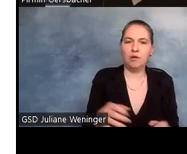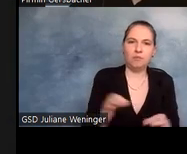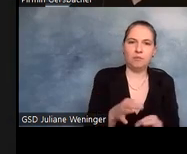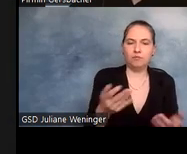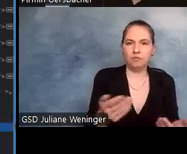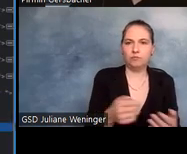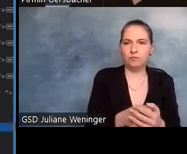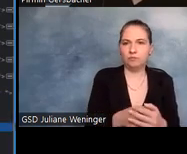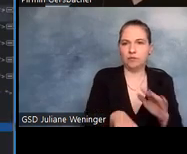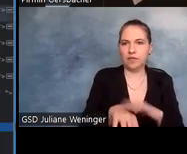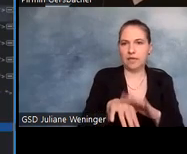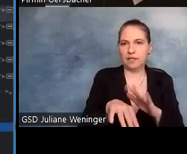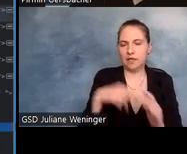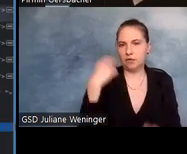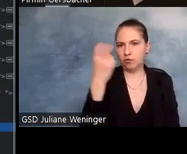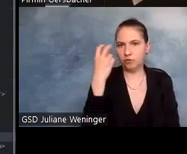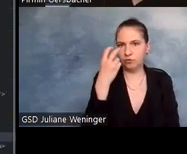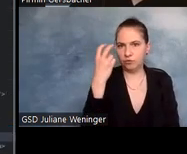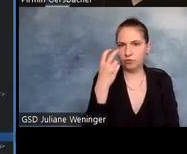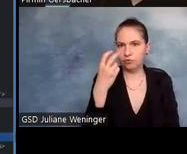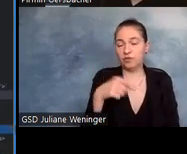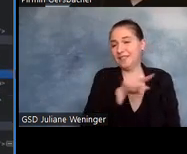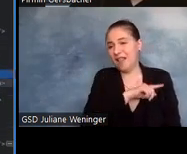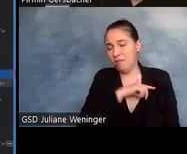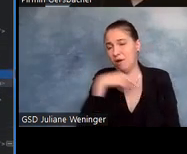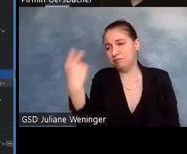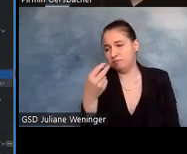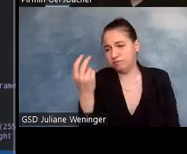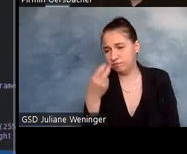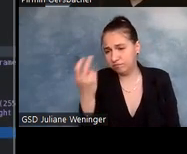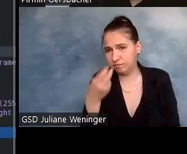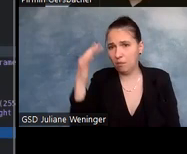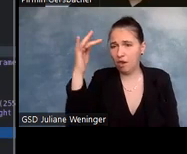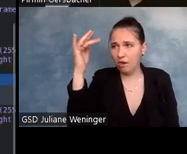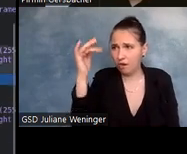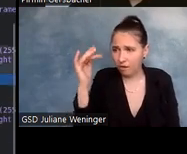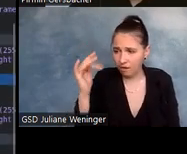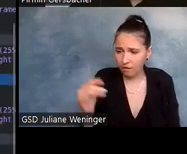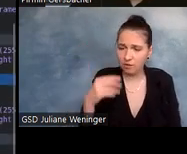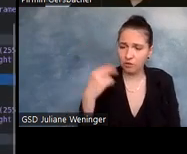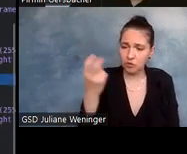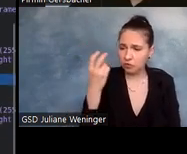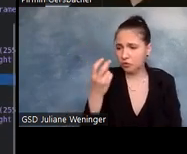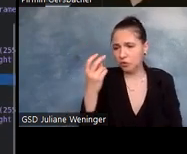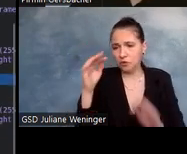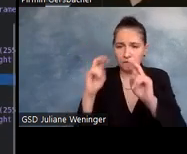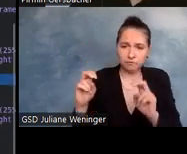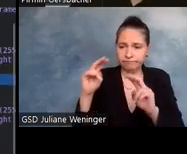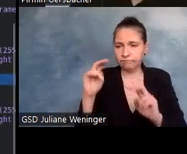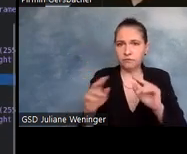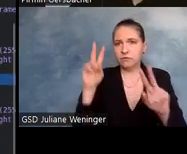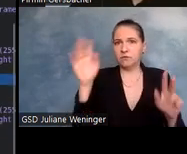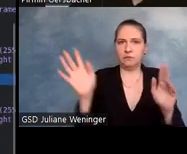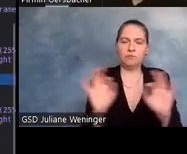untersuchen, hier selbst reinschauen müssen und dann hier in dem ganzen Markup irgendwo suchen, wo ist die Überschrift und sonst